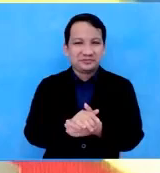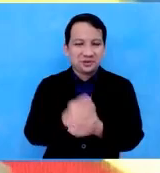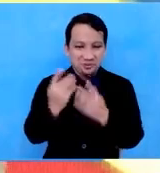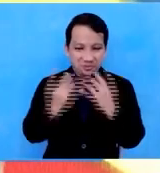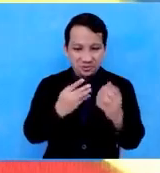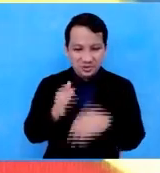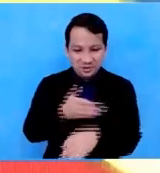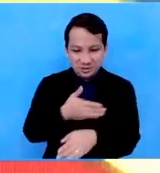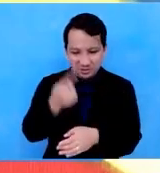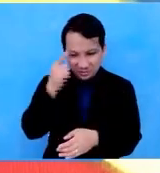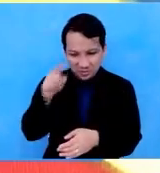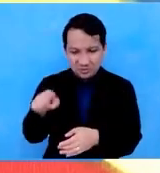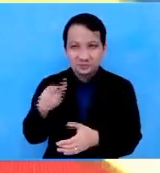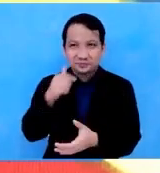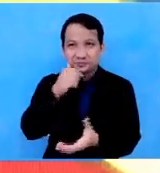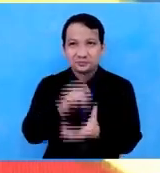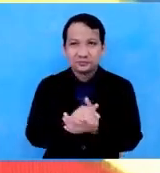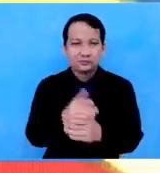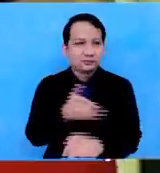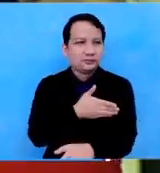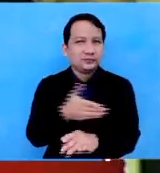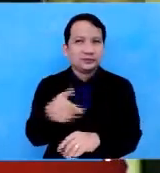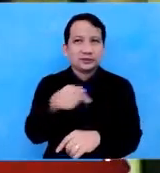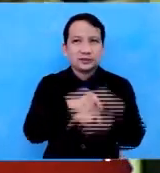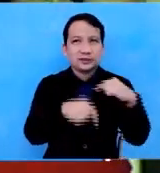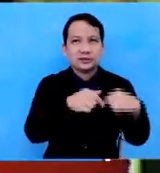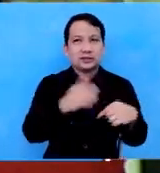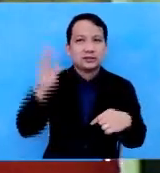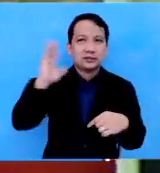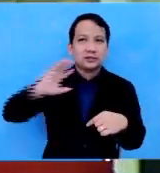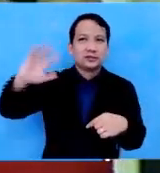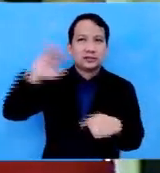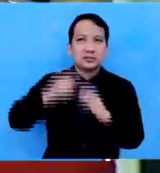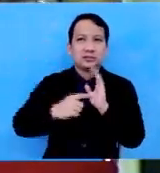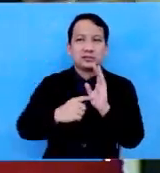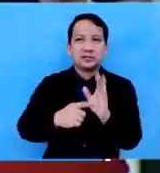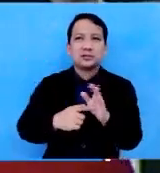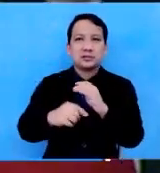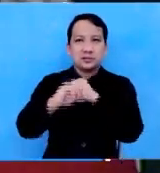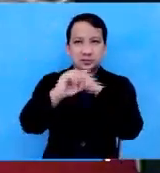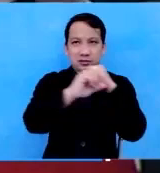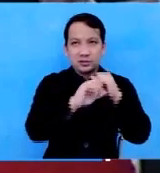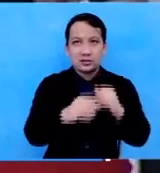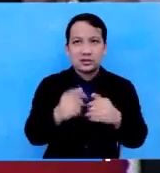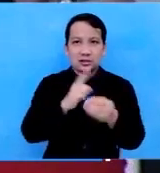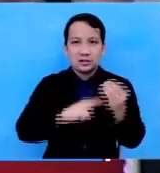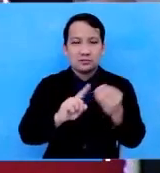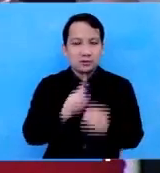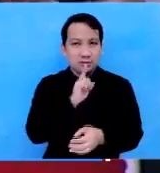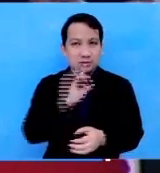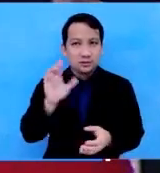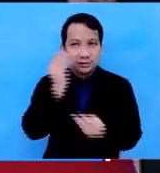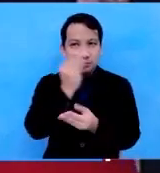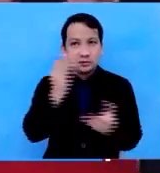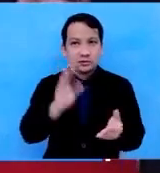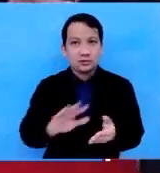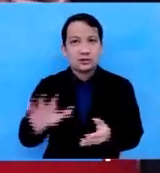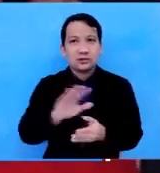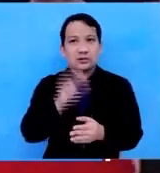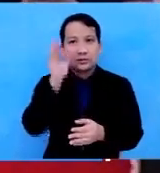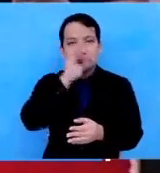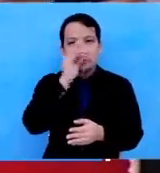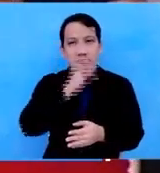At saka yung mga kanta namin sa mga rally. Bukod sa pangangamusta, pangako ng Pangulo sa ating mga kababayan sa